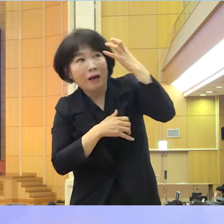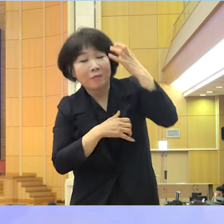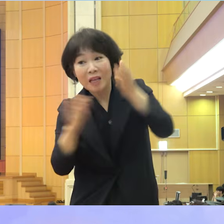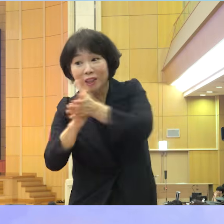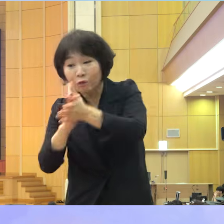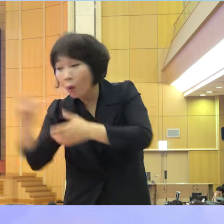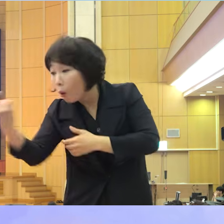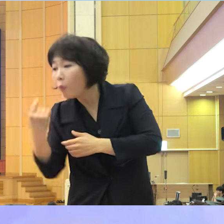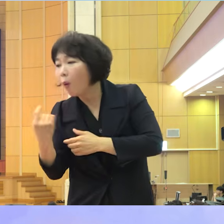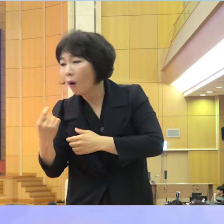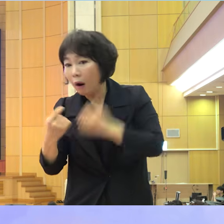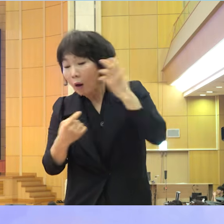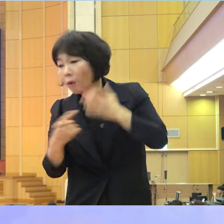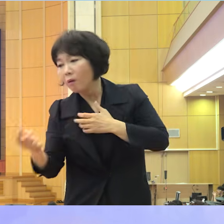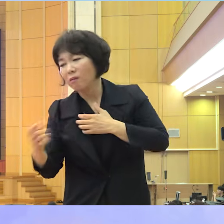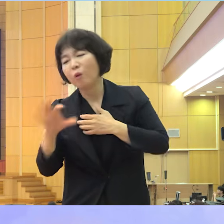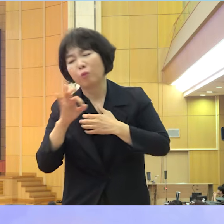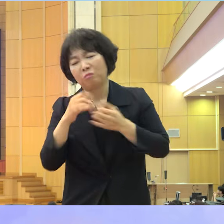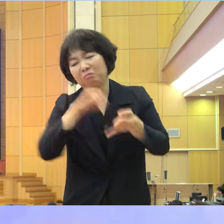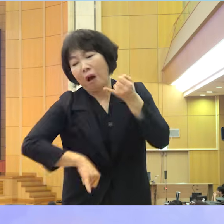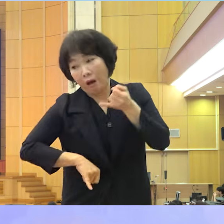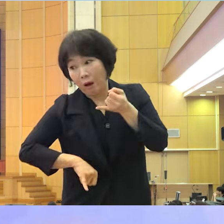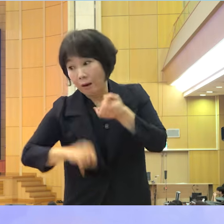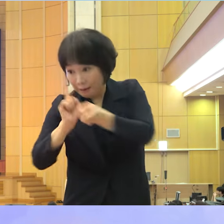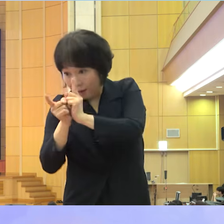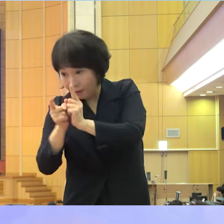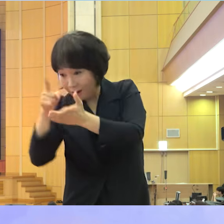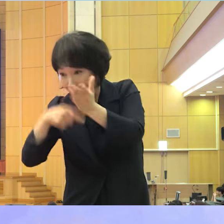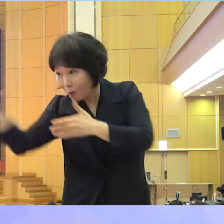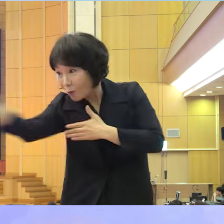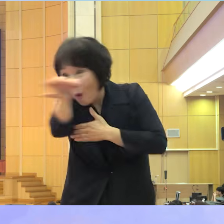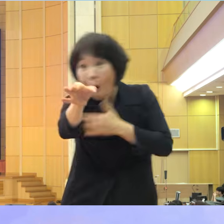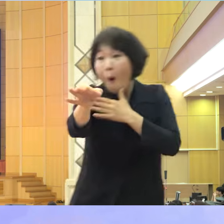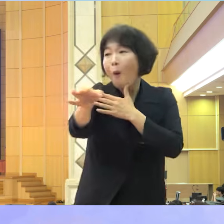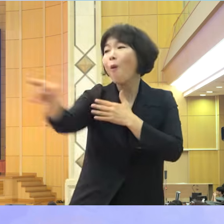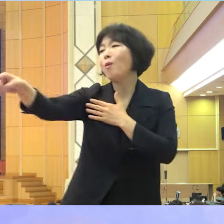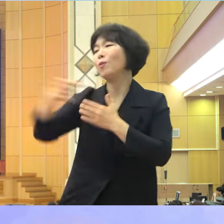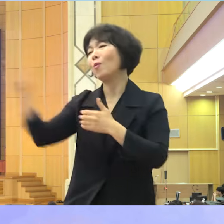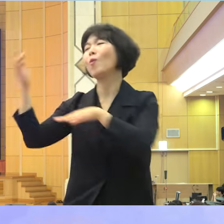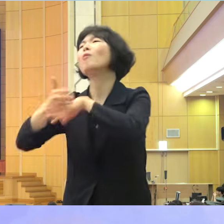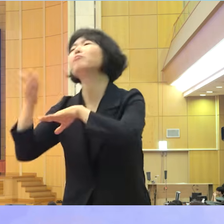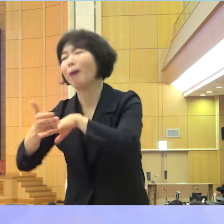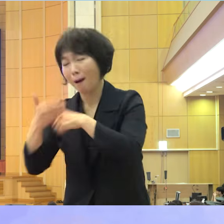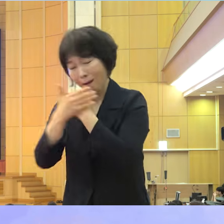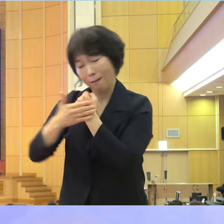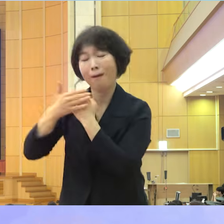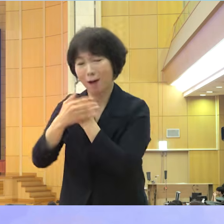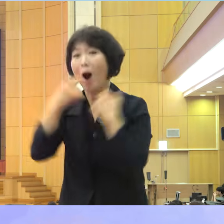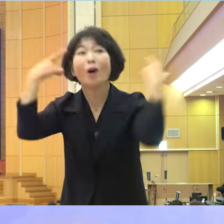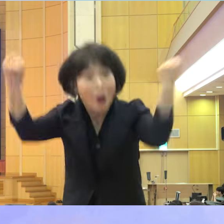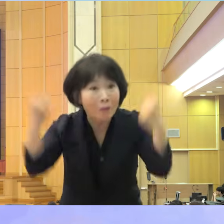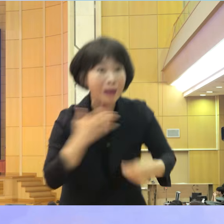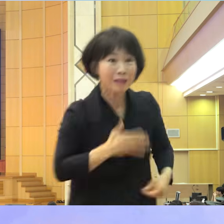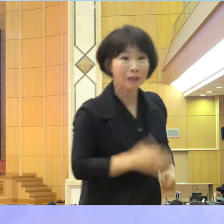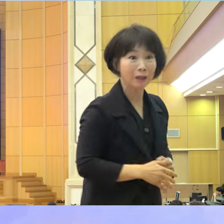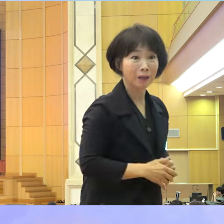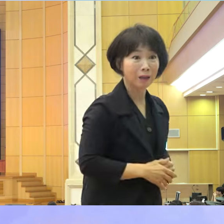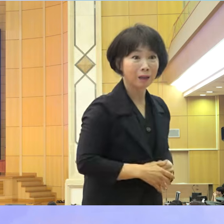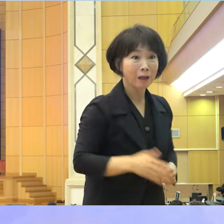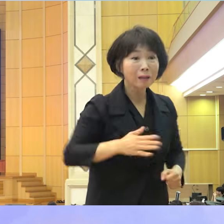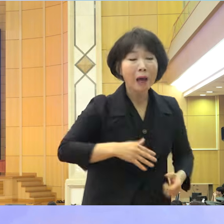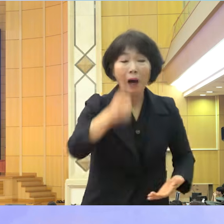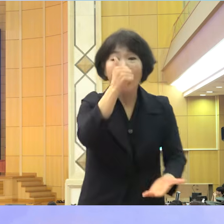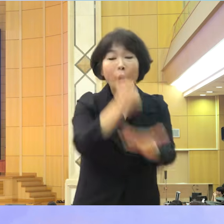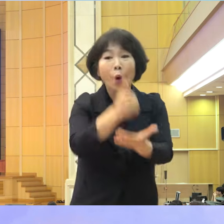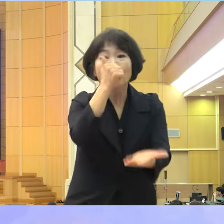빚이 갚아진 것이야. 친구가 갚았는데 내 빚이 갚아진 것이야. 내 죄의 싹슨 사망, 내